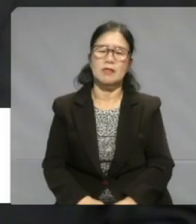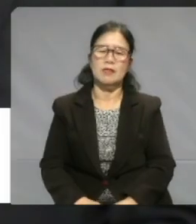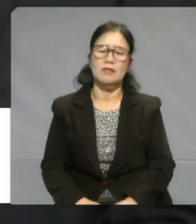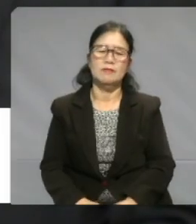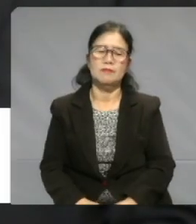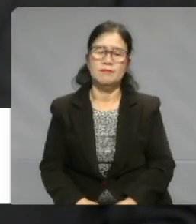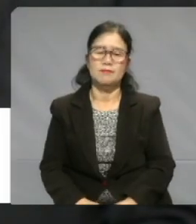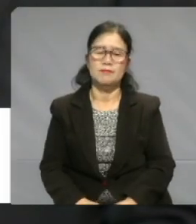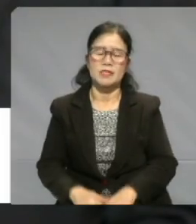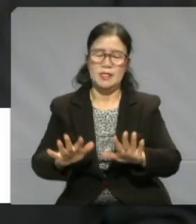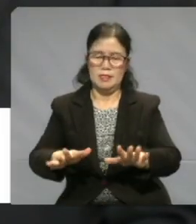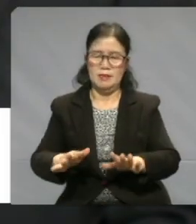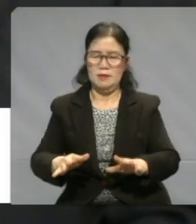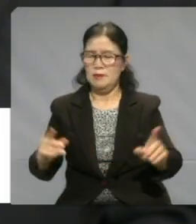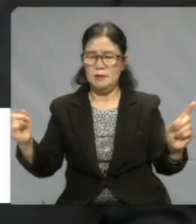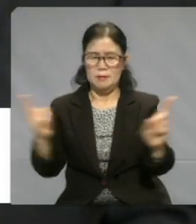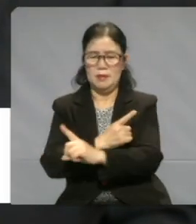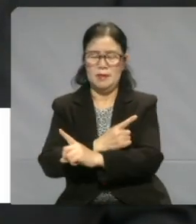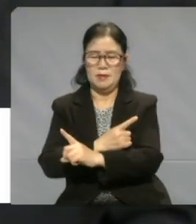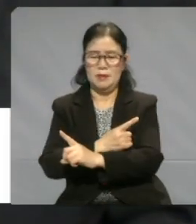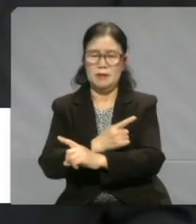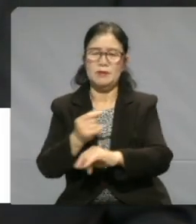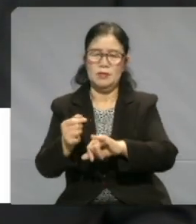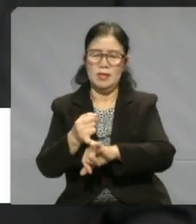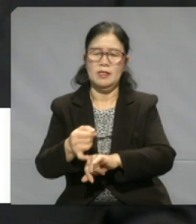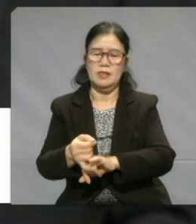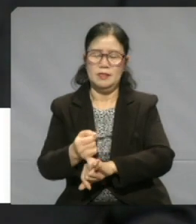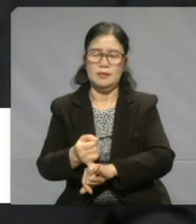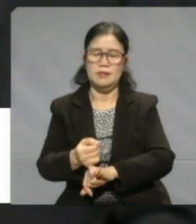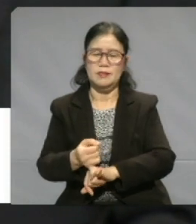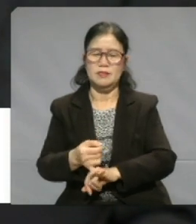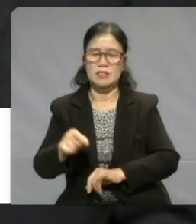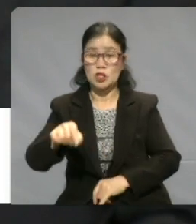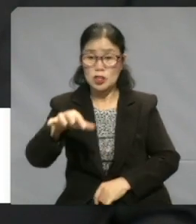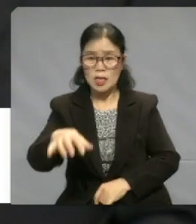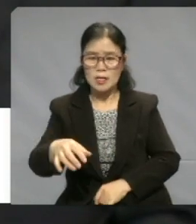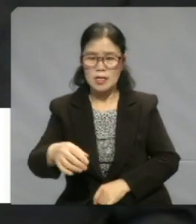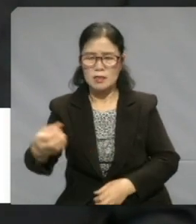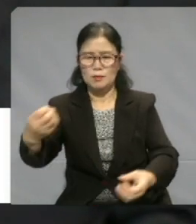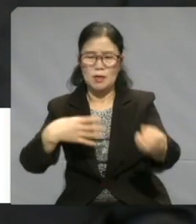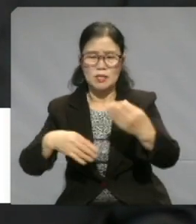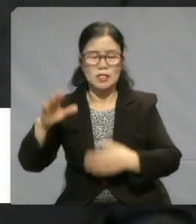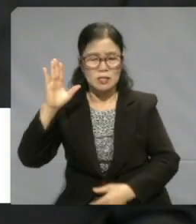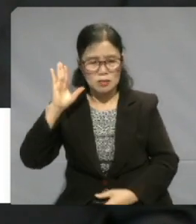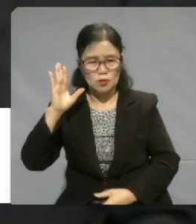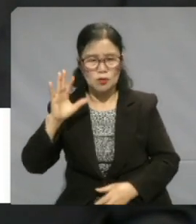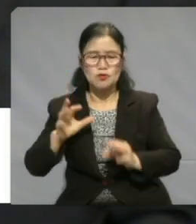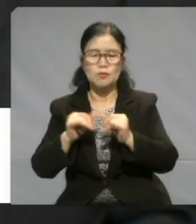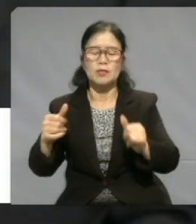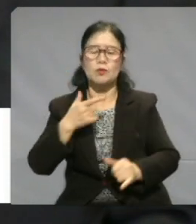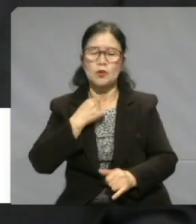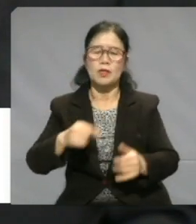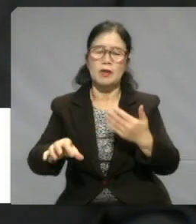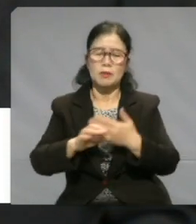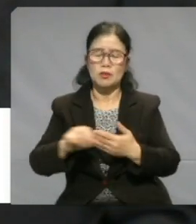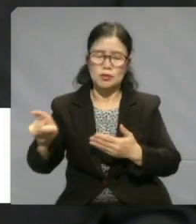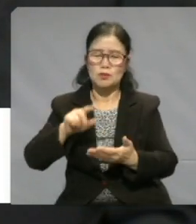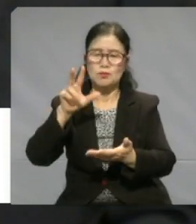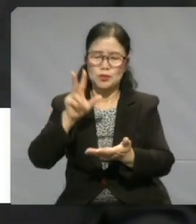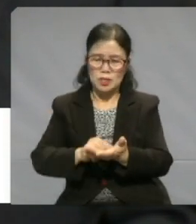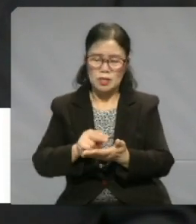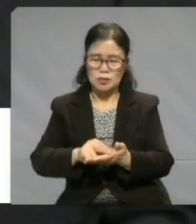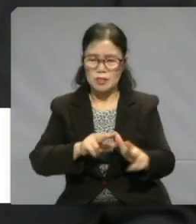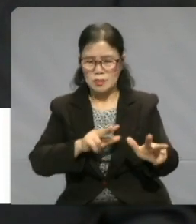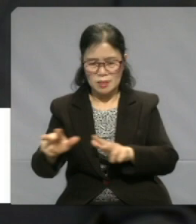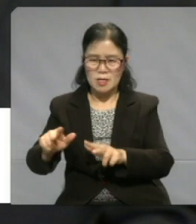이제 탈바꿈 할 것입니다. 현장의 목소리를 듣고 국민이 원한다면 어떤